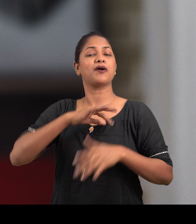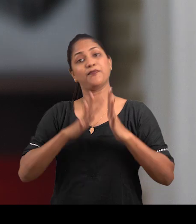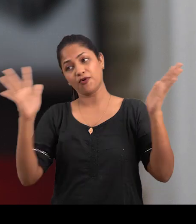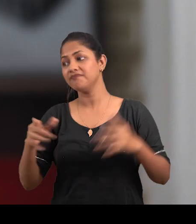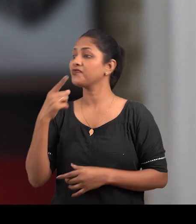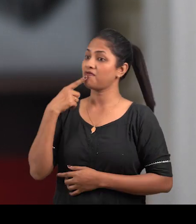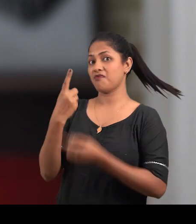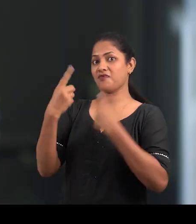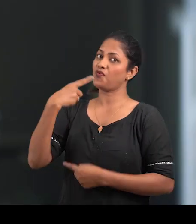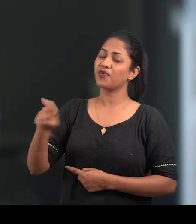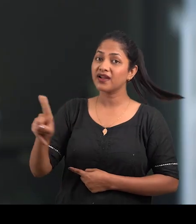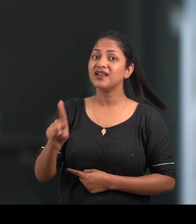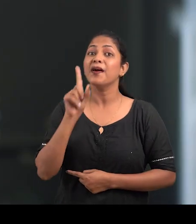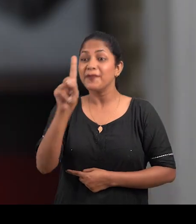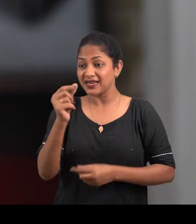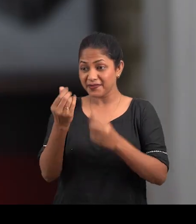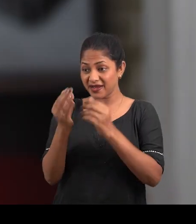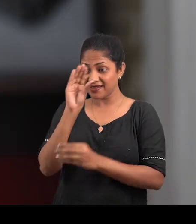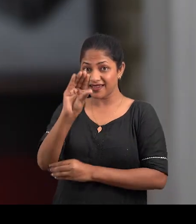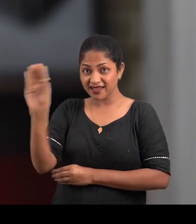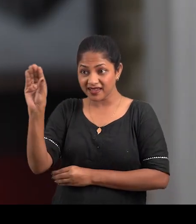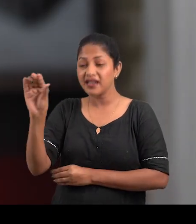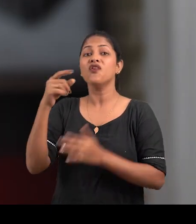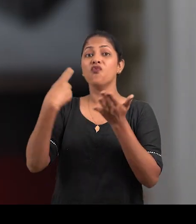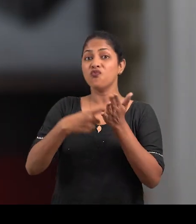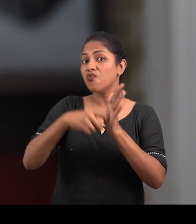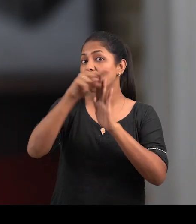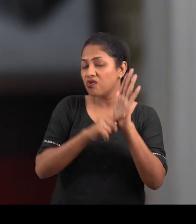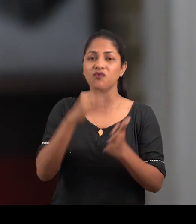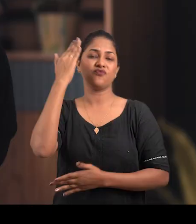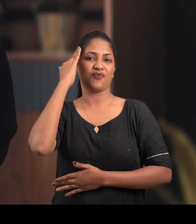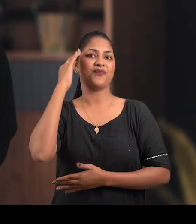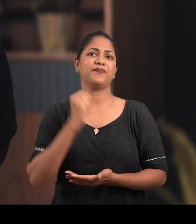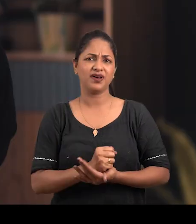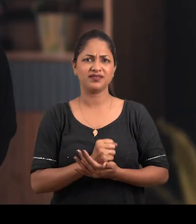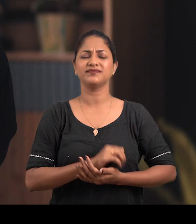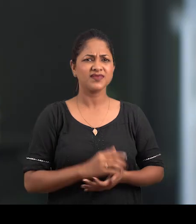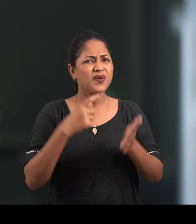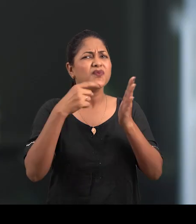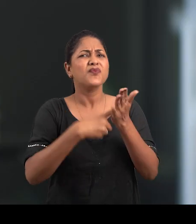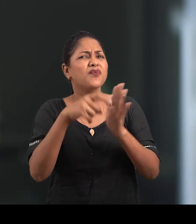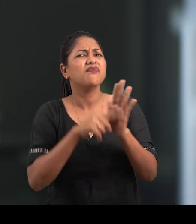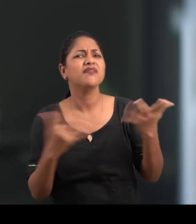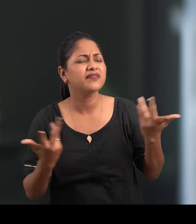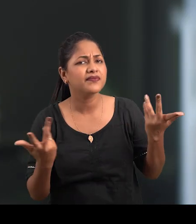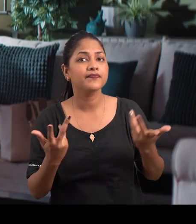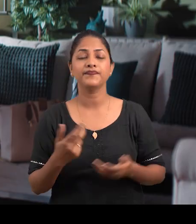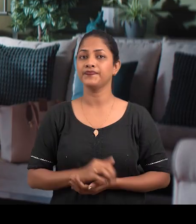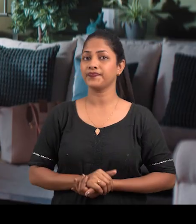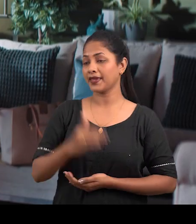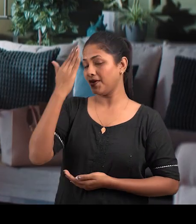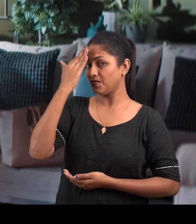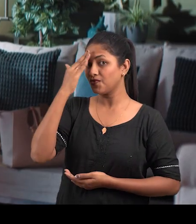ಪಡಿಬೋದು ಅಂತ. ಅದಂತೂ ನಿಜ ಮಗು. ಆದ್ರೆ ಹೂಡಿಕೆಯ ಮೂಲ ತತ್ವಗಳನ್ನ ಅರ್ಥ ಮಾಡ್ಕೊಳ್ಳೋದು ಮುಖ್ಯ ಆಗತ್ತೆ. ಯಾವ ತತ್ವಗಳು